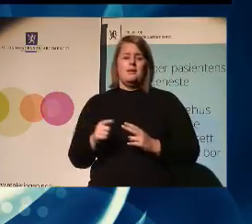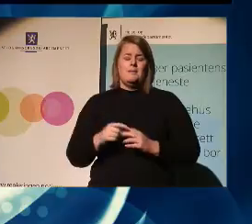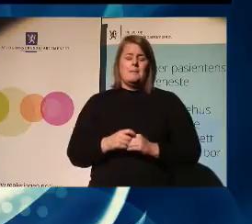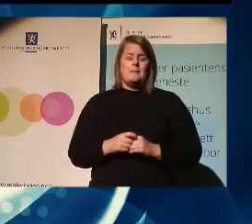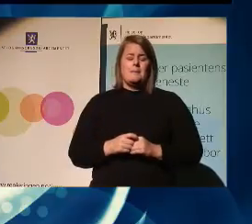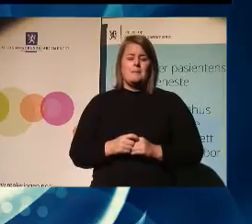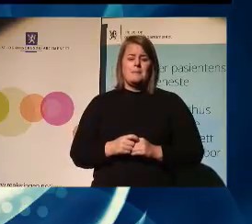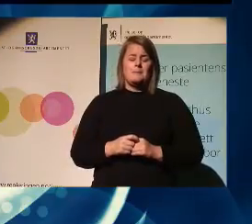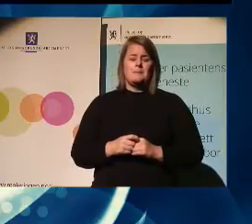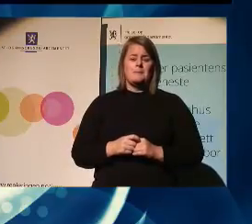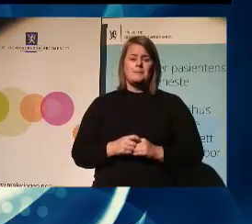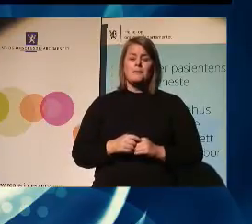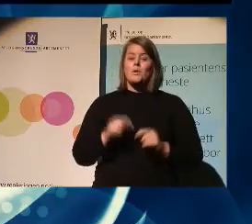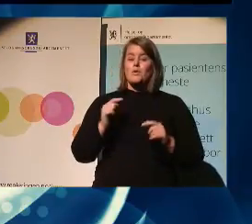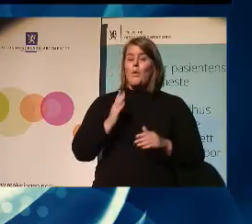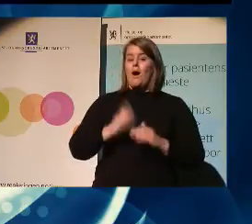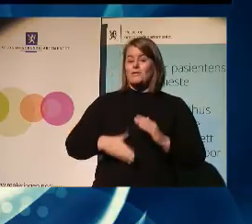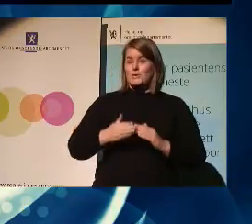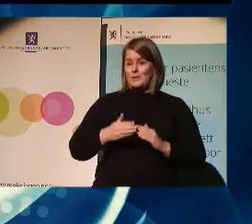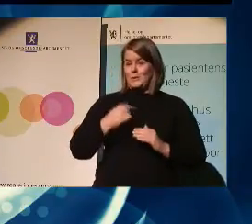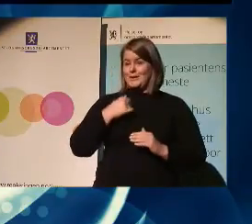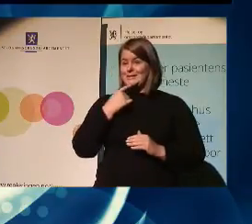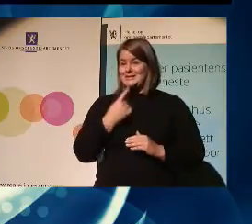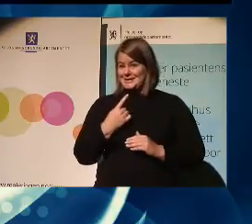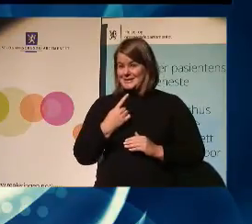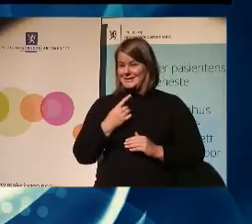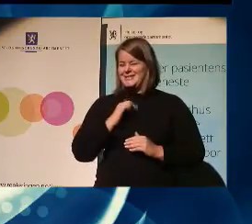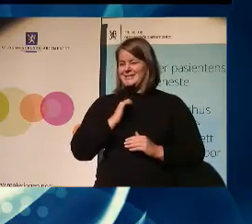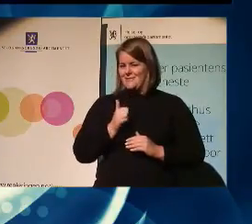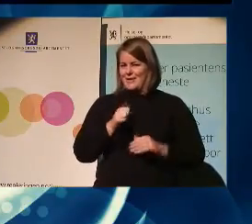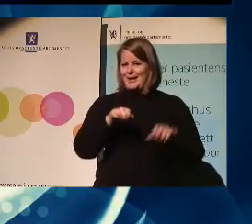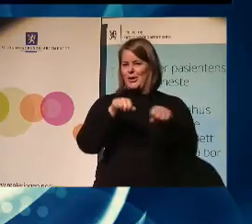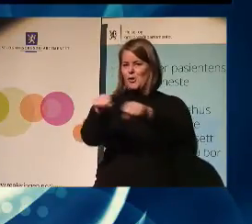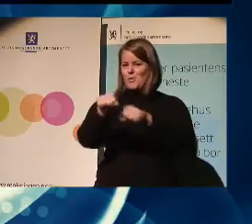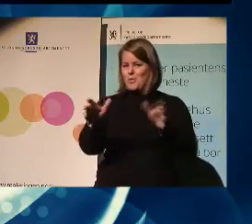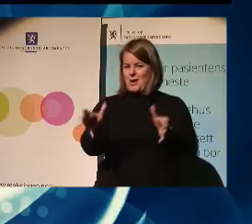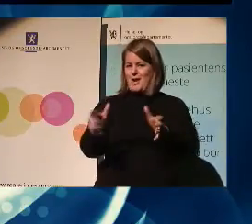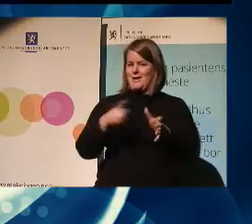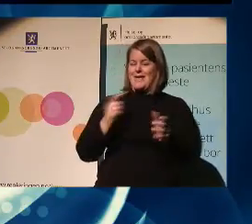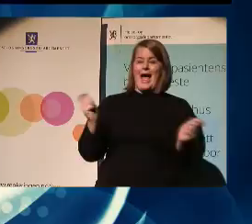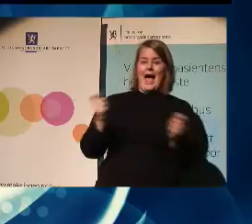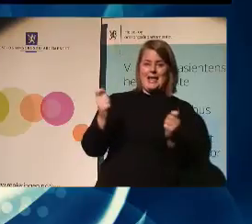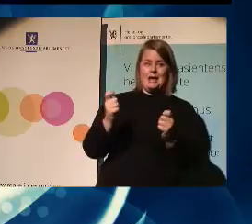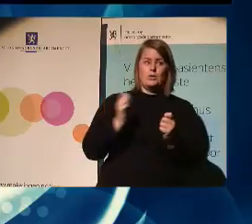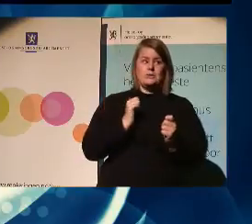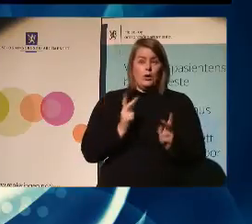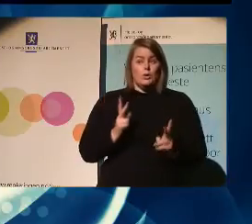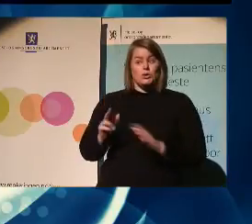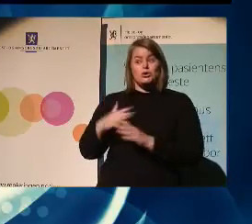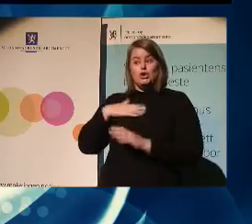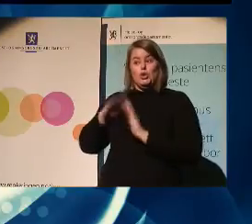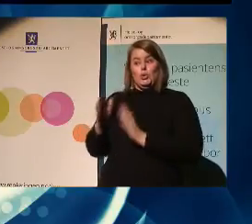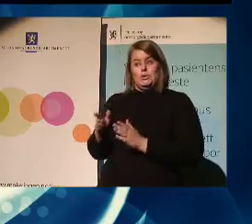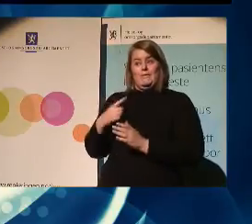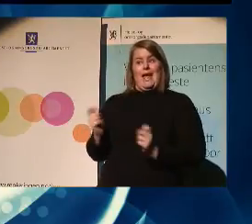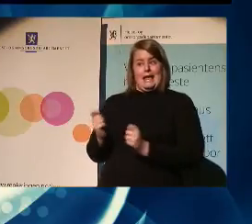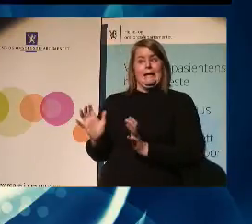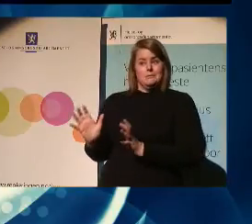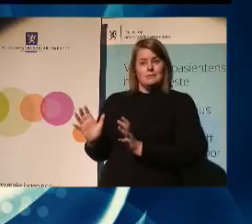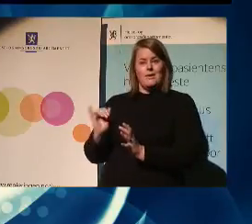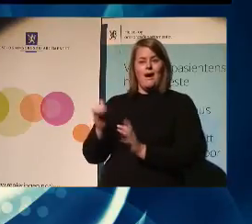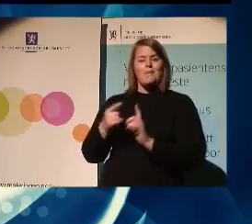Så skal jeg avslutte her med å si at vi heier jo på kommunene. Ikke at vi ikke heier på sykehusene, for vi heier på dem også, men vi